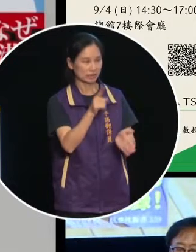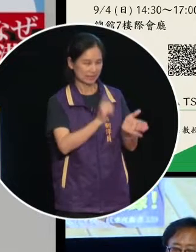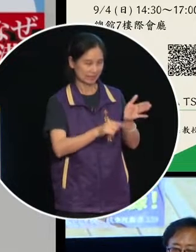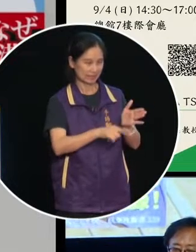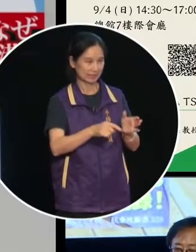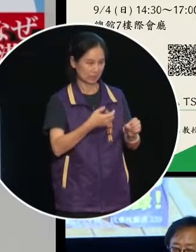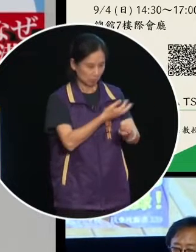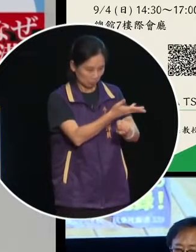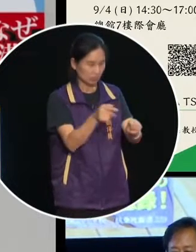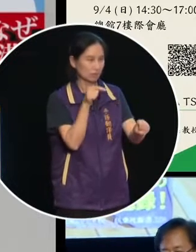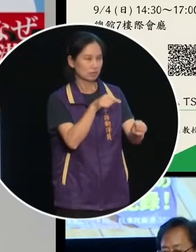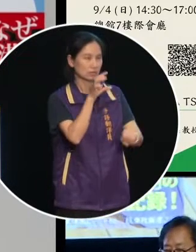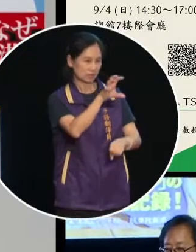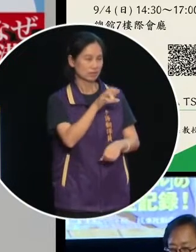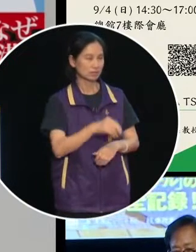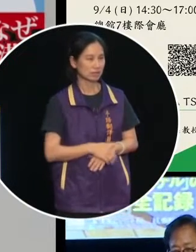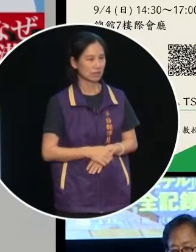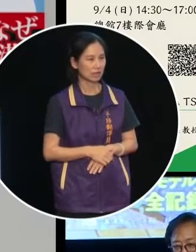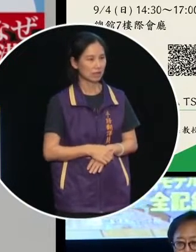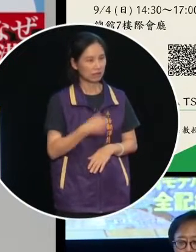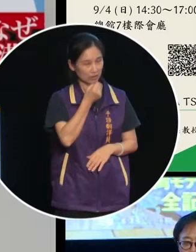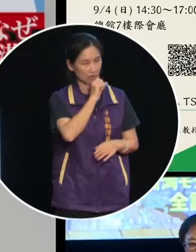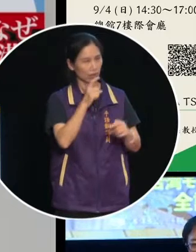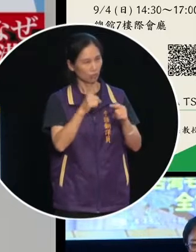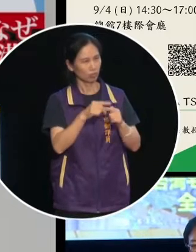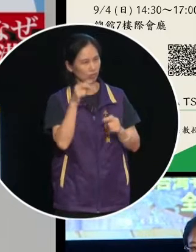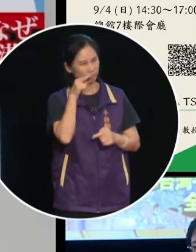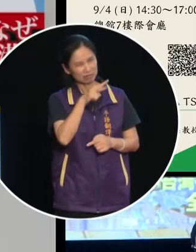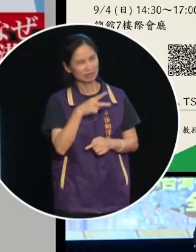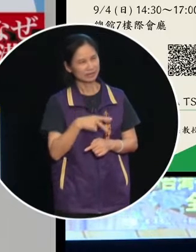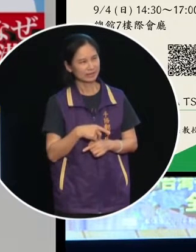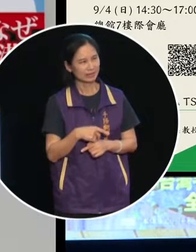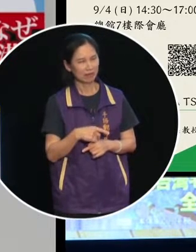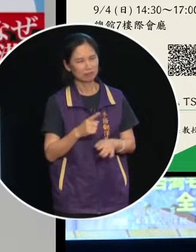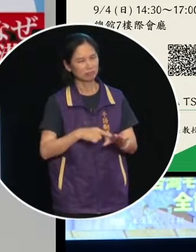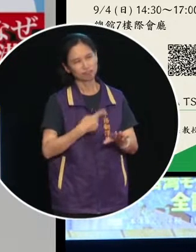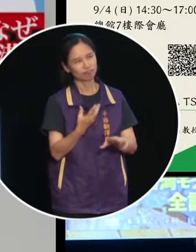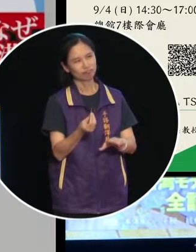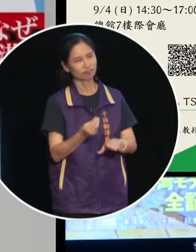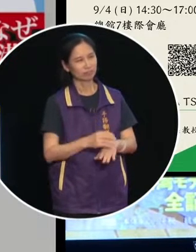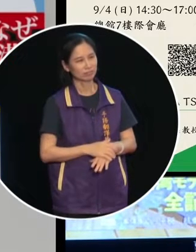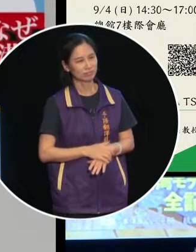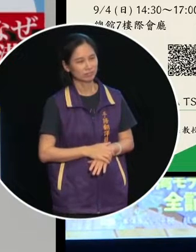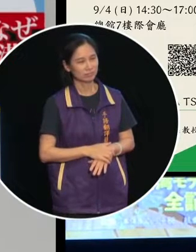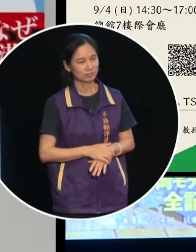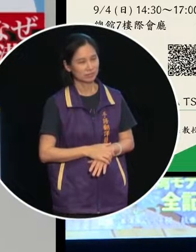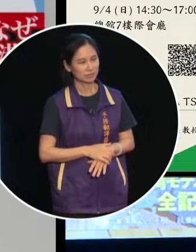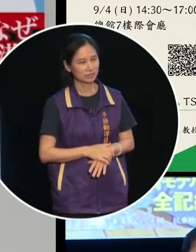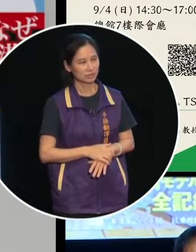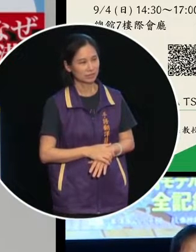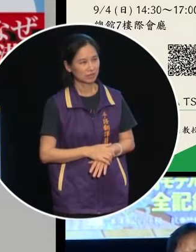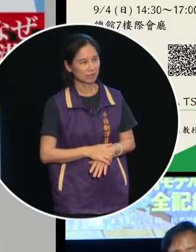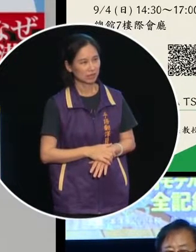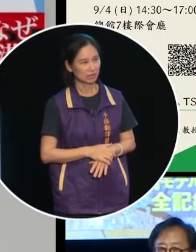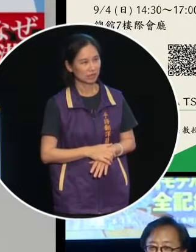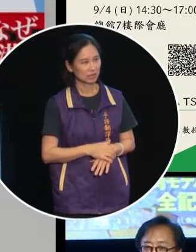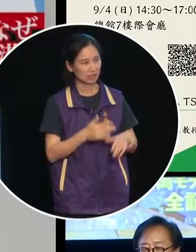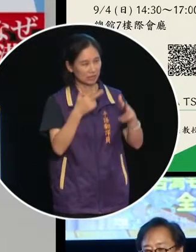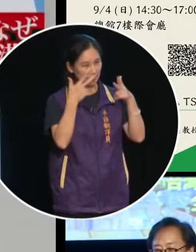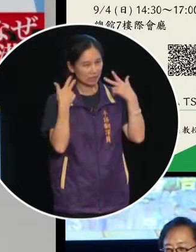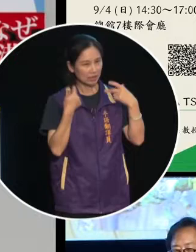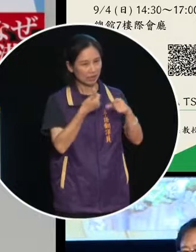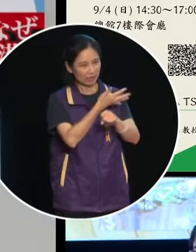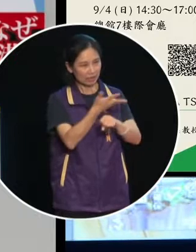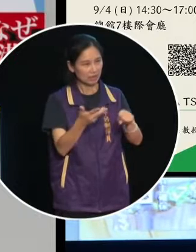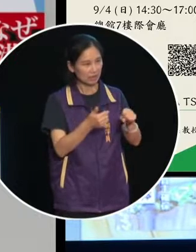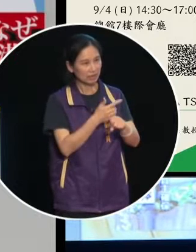字。不过还是台湾人比较看不惯这个名字，没有习惯，所以岛冈先生，或者